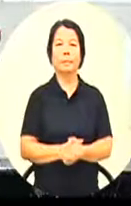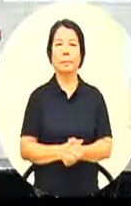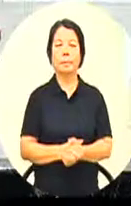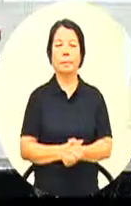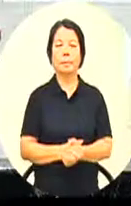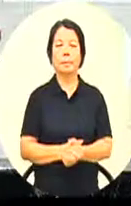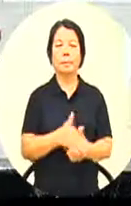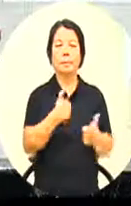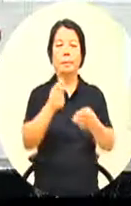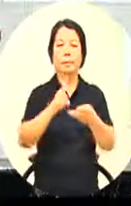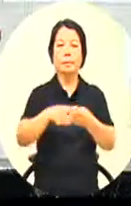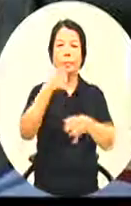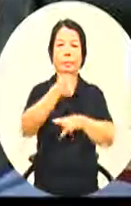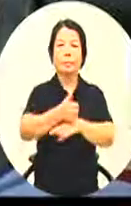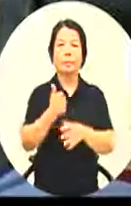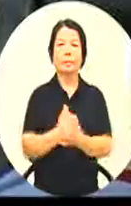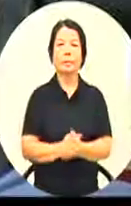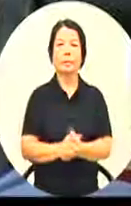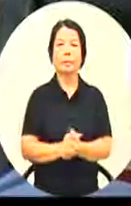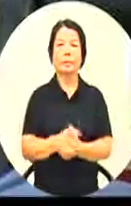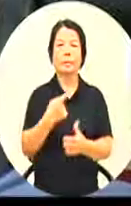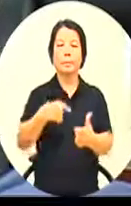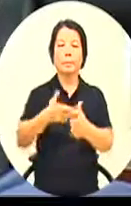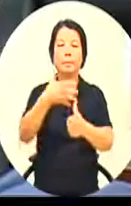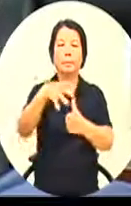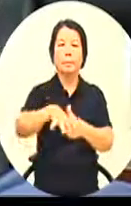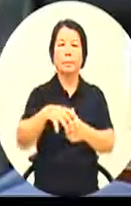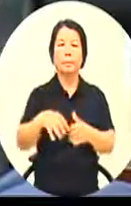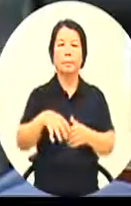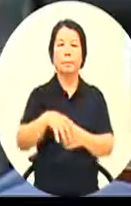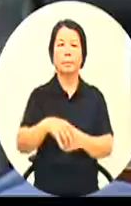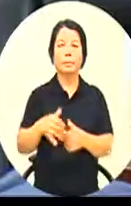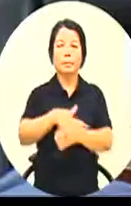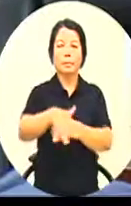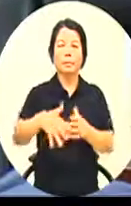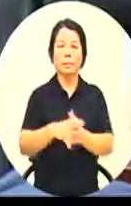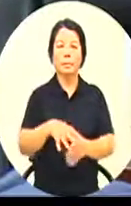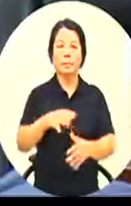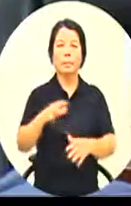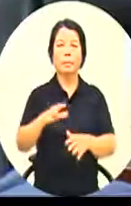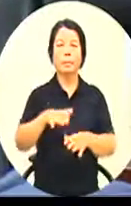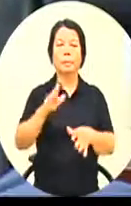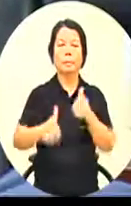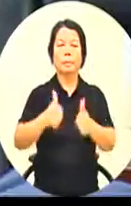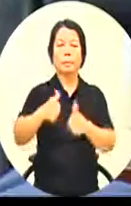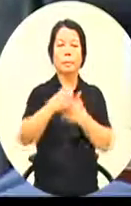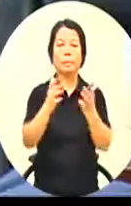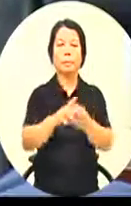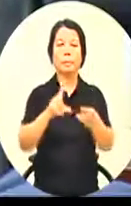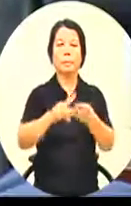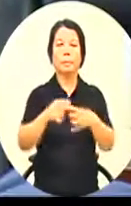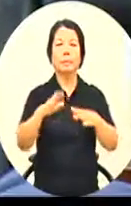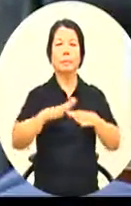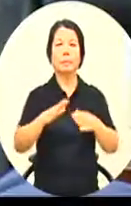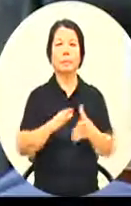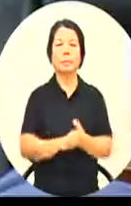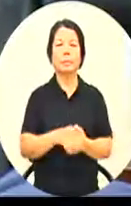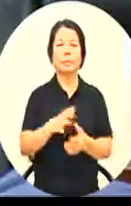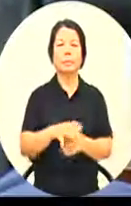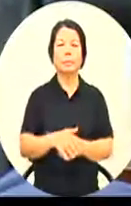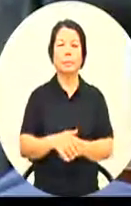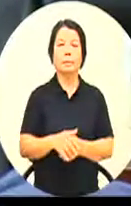主席。那个主席，我们教育部门的各个局处所长，还有主管的长